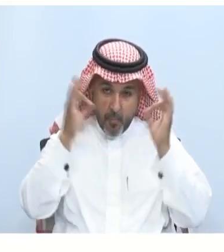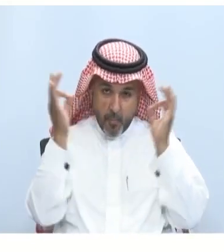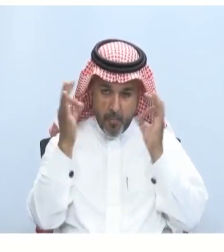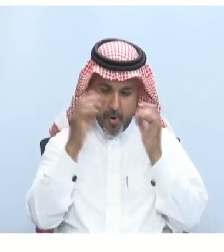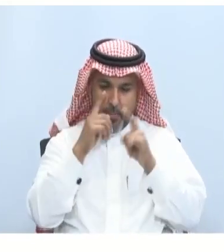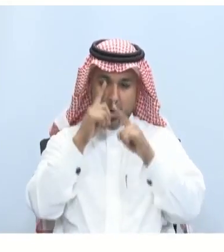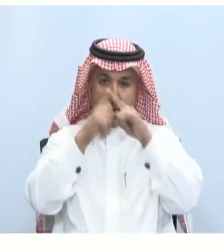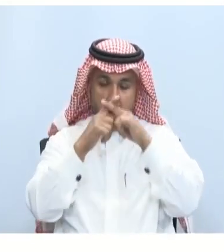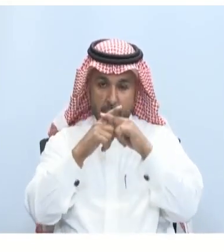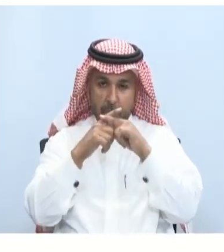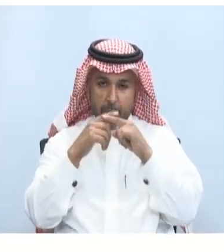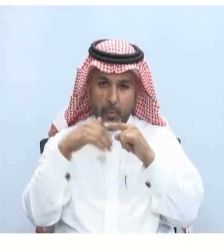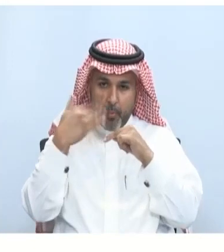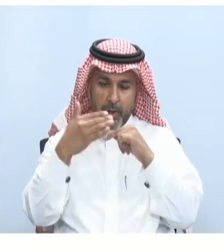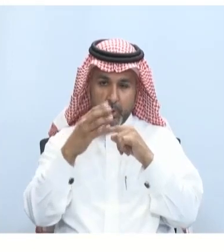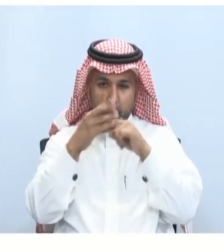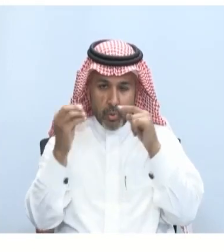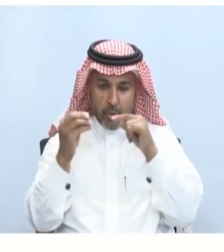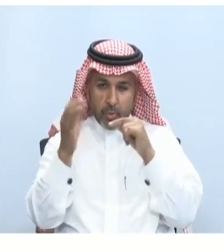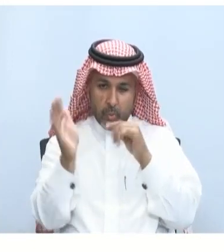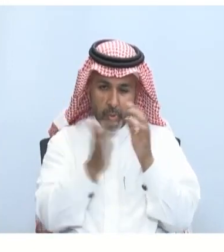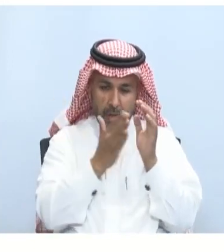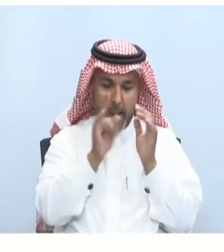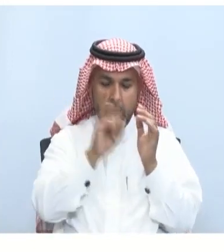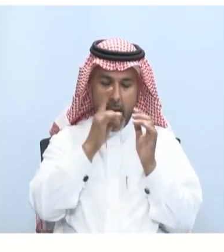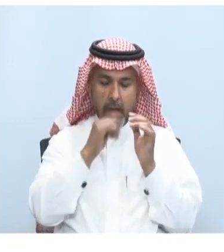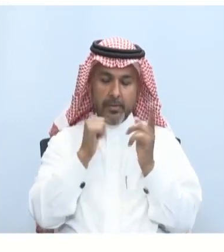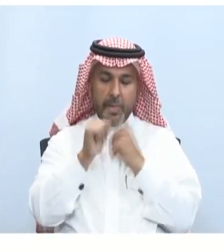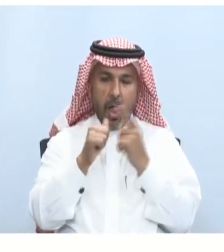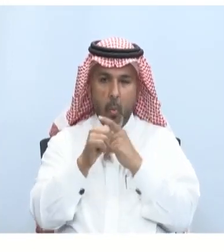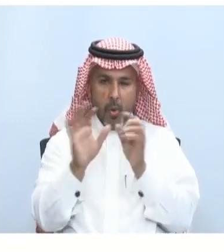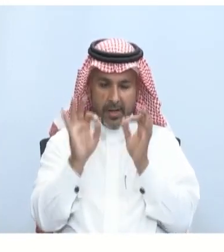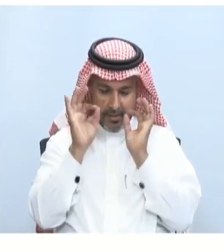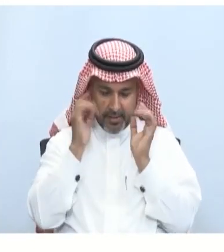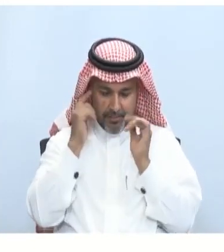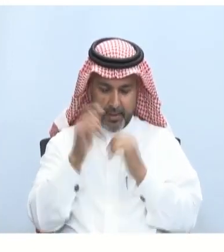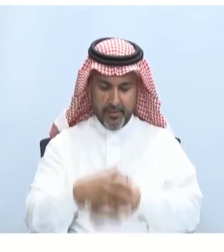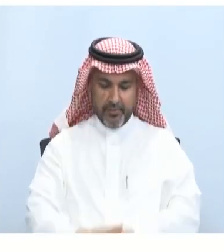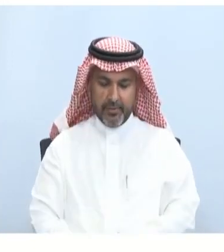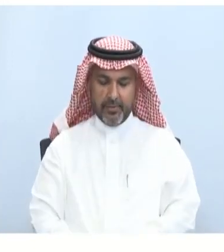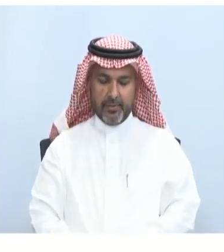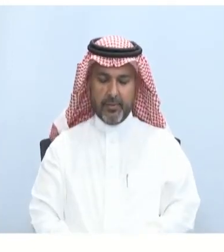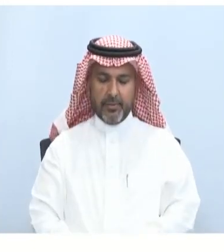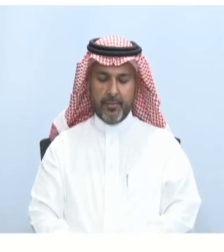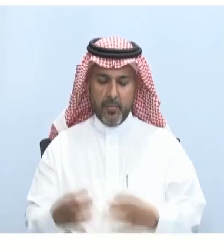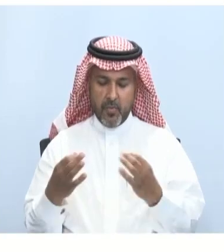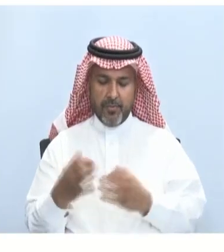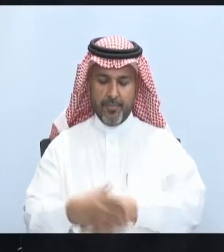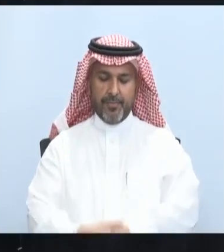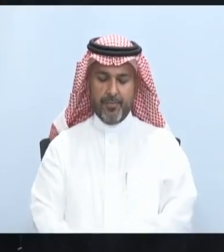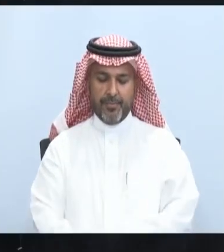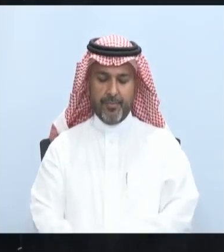نضرب الاعداد اللي داخل الجذر باشاراتها لا بما ان العدد سالب داخل الجذر راح يطلع اي من داخل الجذر